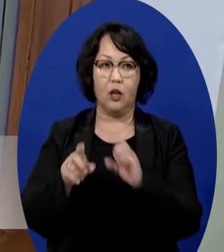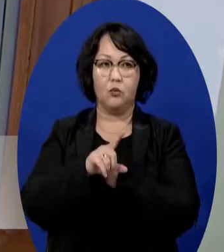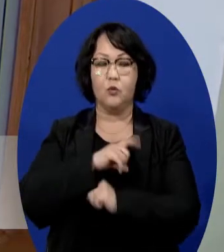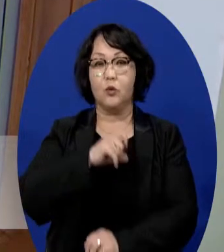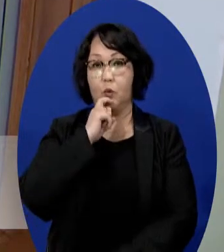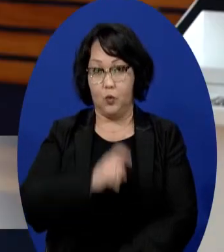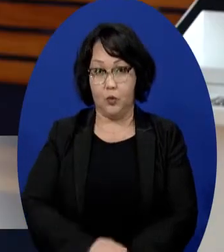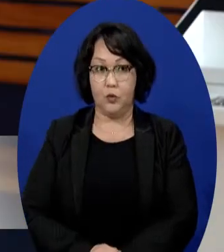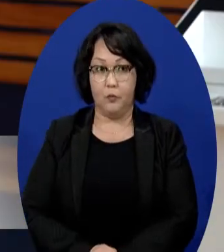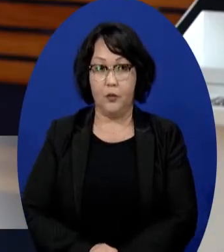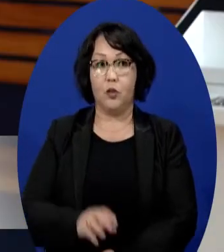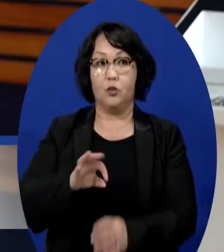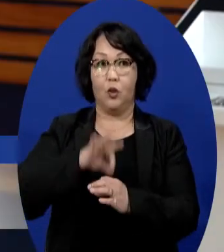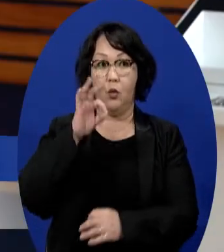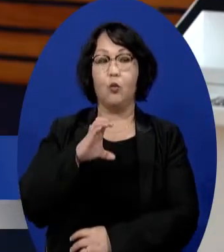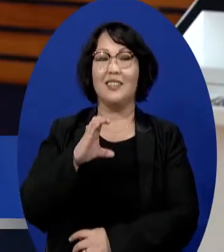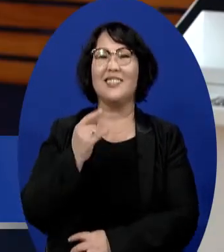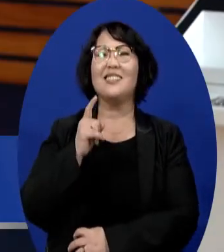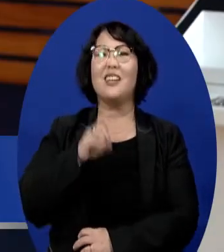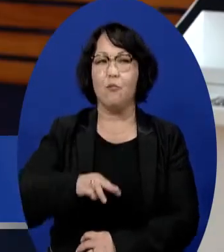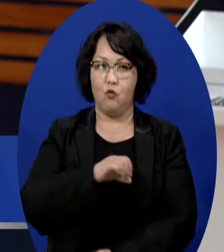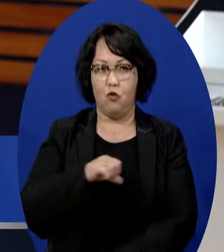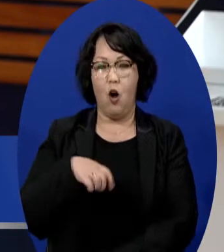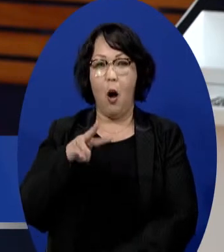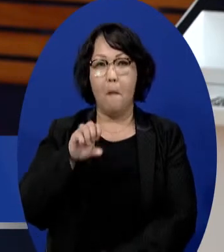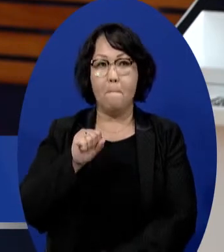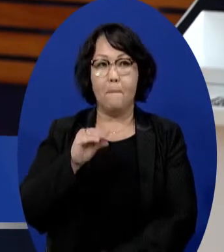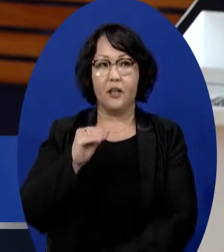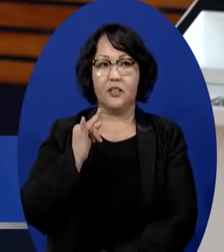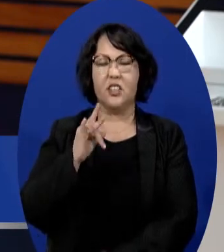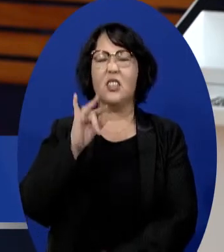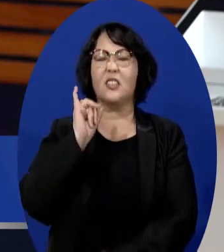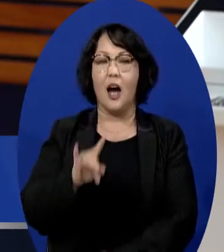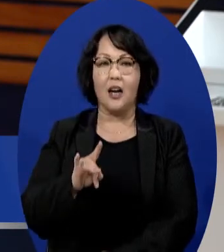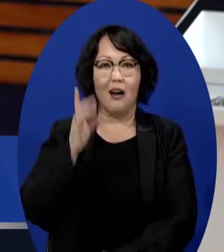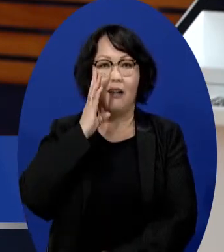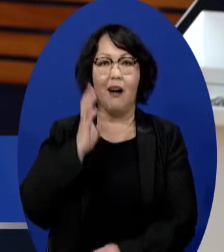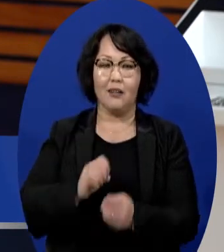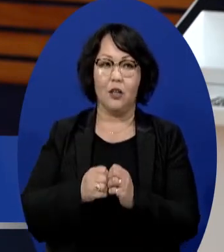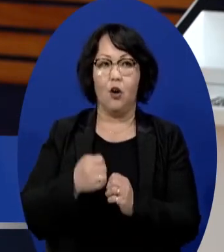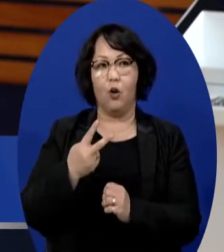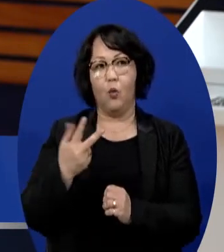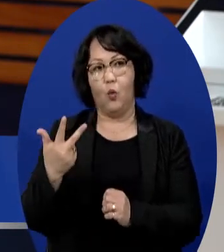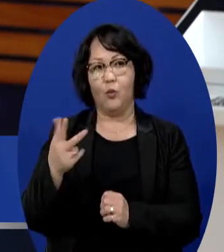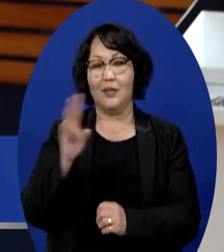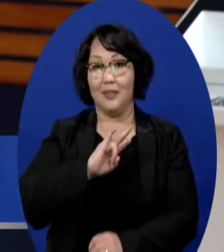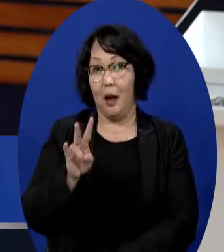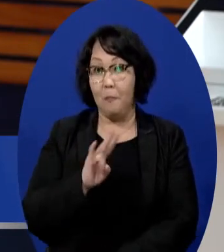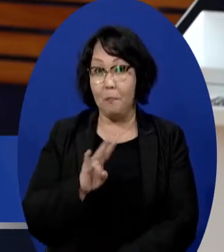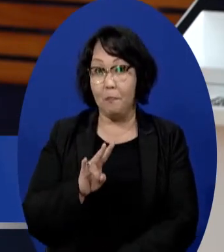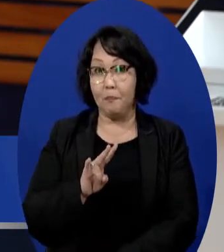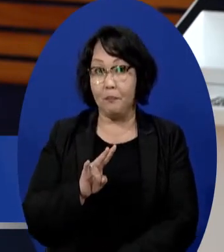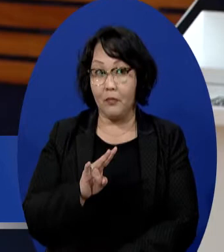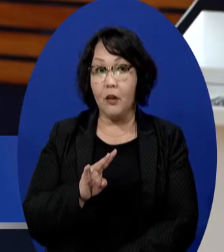Сонгуулийн систем маань өөрөө мажилтар системээр явагдаж байна. Тэгээд энэ тохиолдолд бол ерөнхийдөө 2-3 намбал төлөвшөх юм боломж бол яалтчгүй одоо тэр тогтцооноосоо